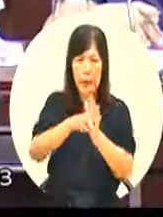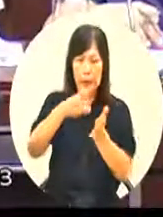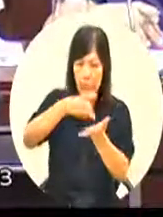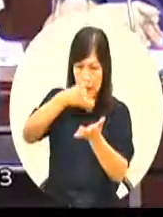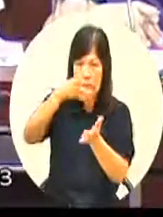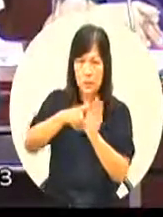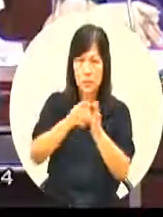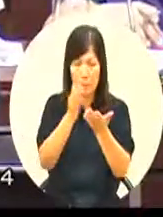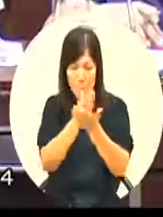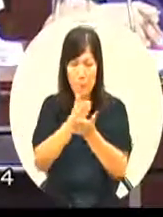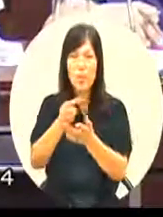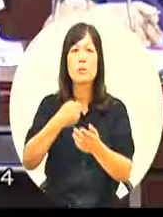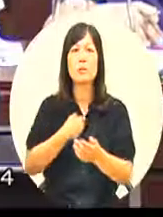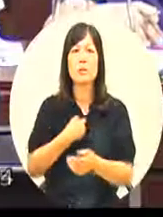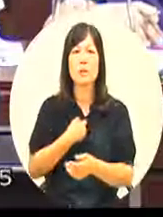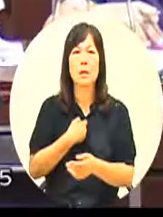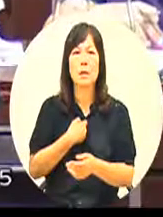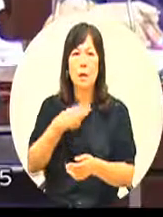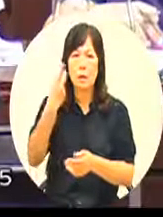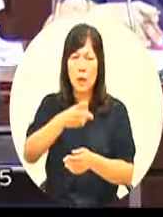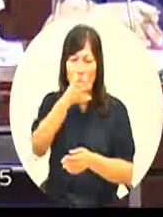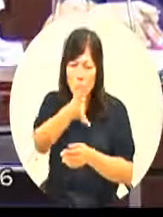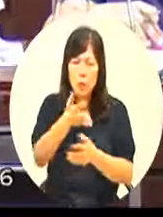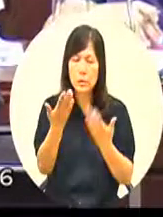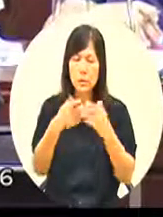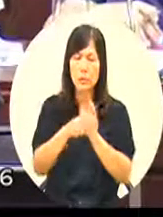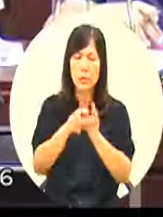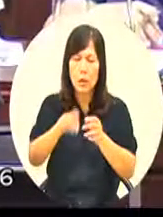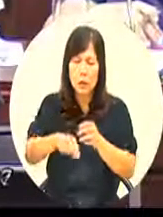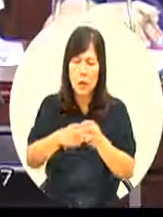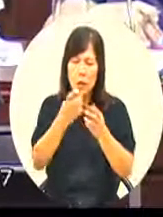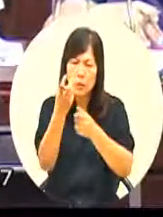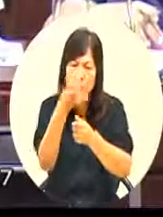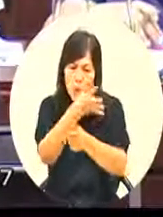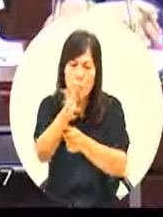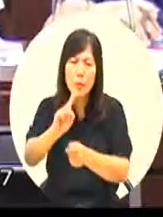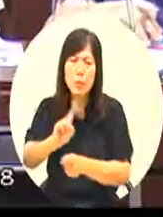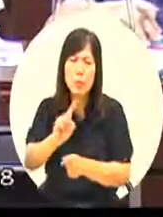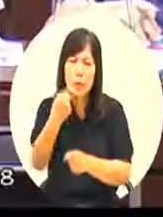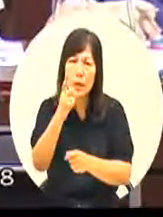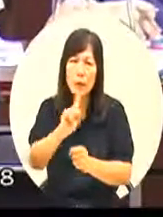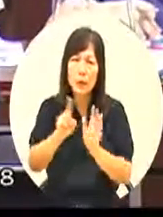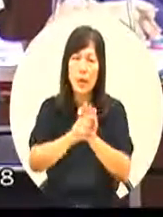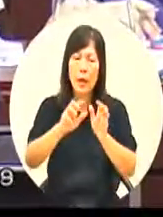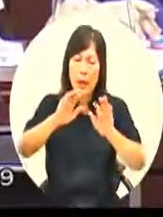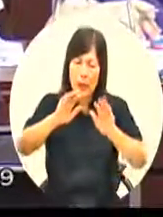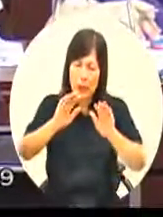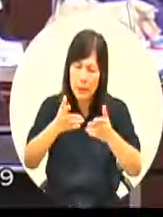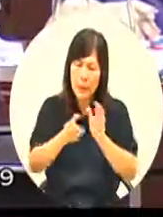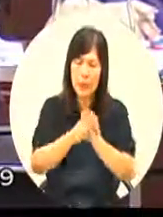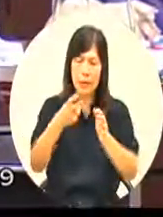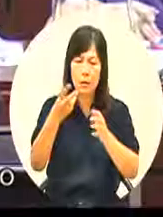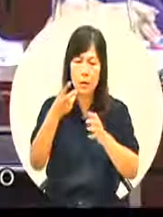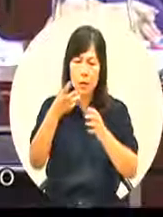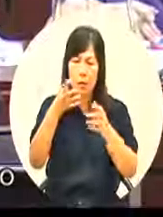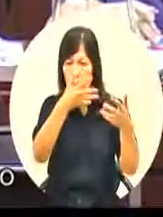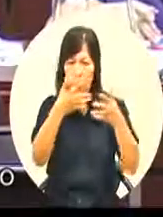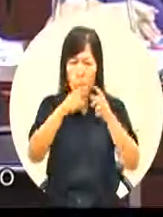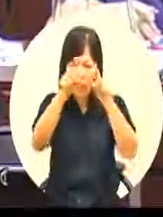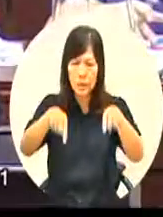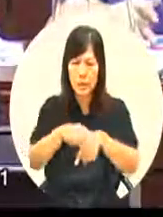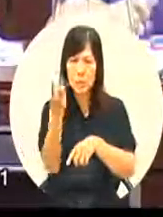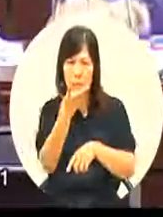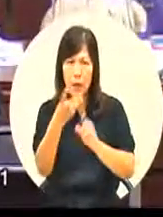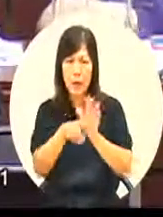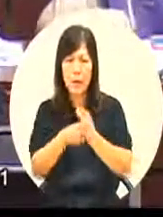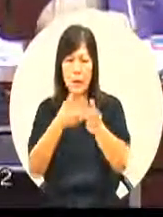比你就知道。那我们进一步了解说这个客观怎么调查来的呢？大致有三份问卷抽样给某几个抽